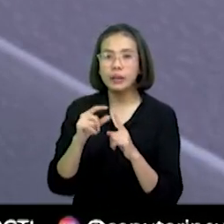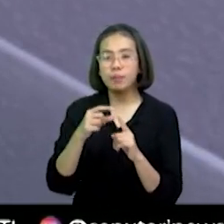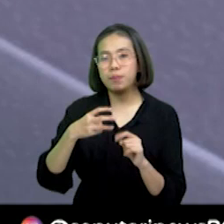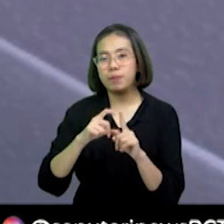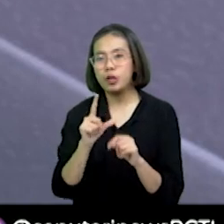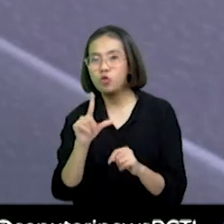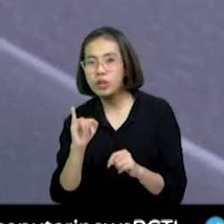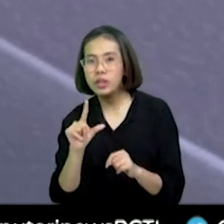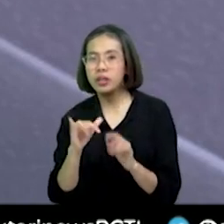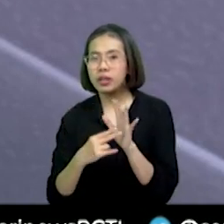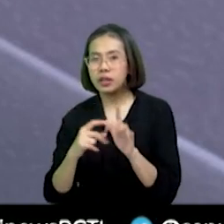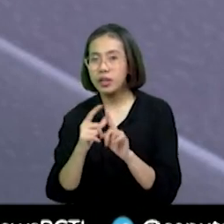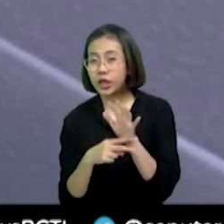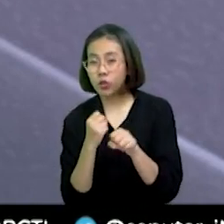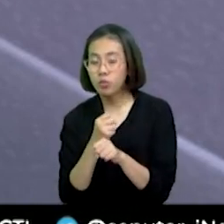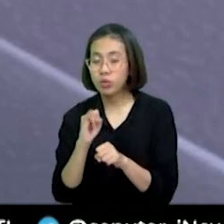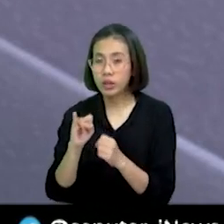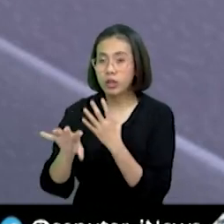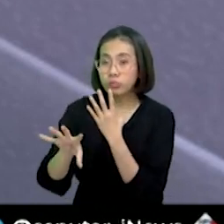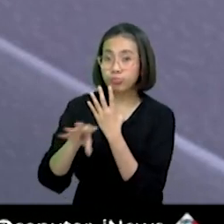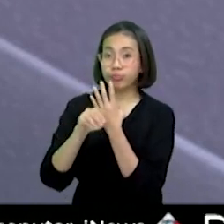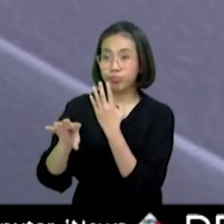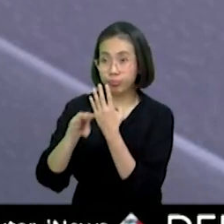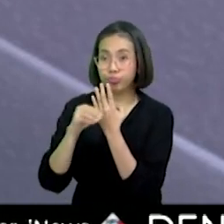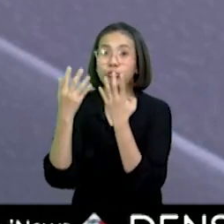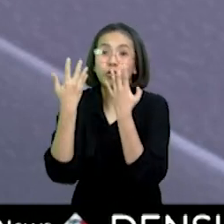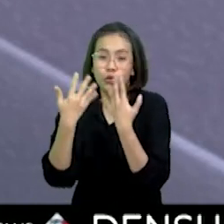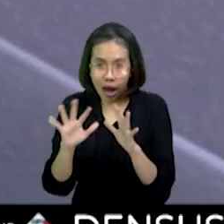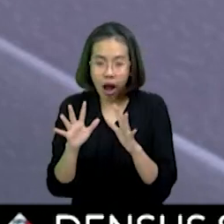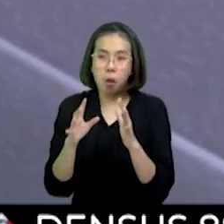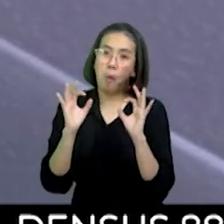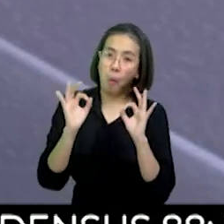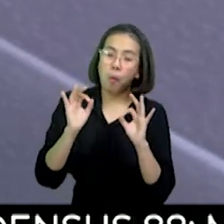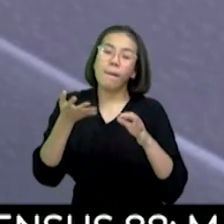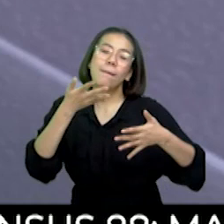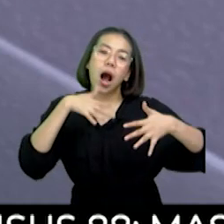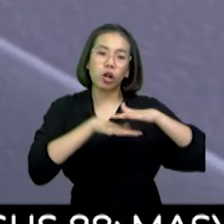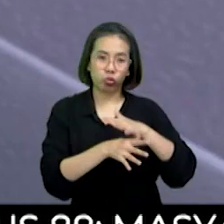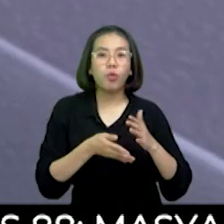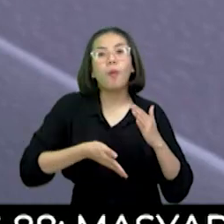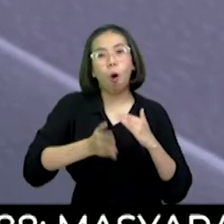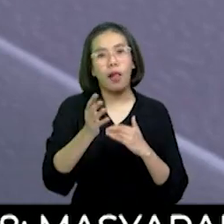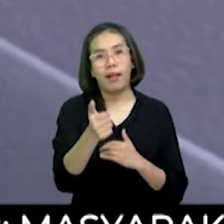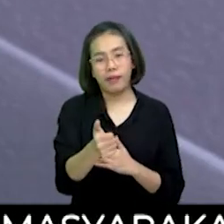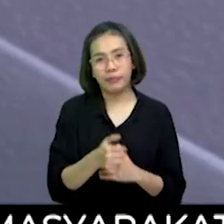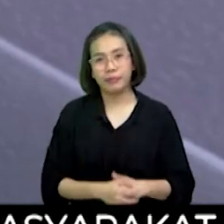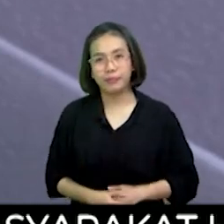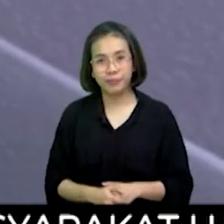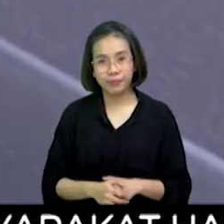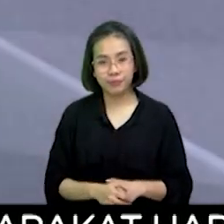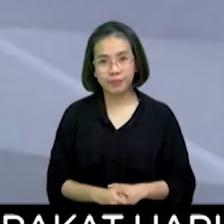scan QR code, barulah Anda diperbolehkan untuk memasuki arena balap sirkuit internasional Mandalika.